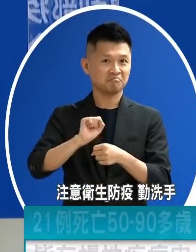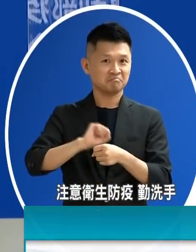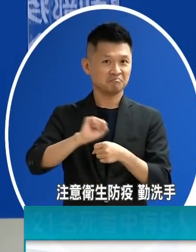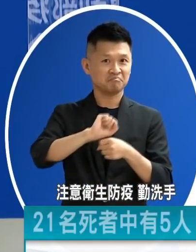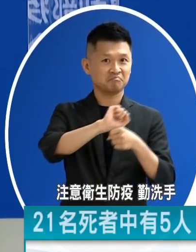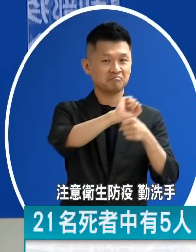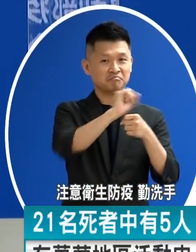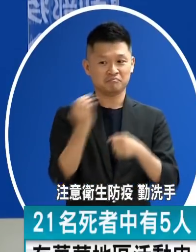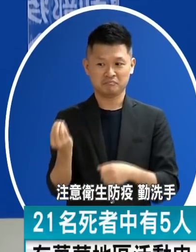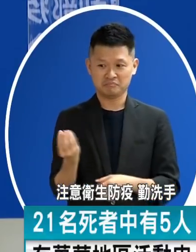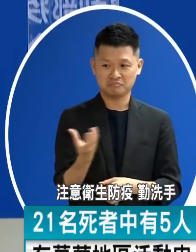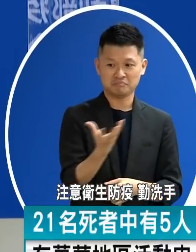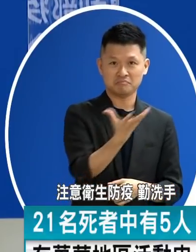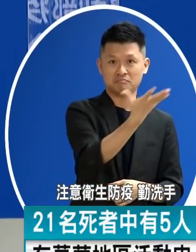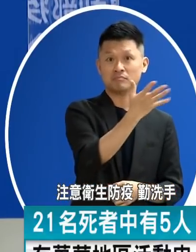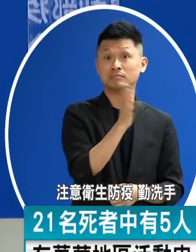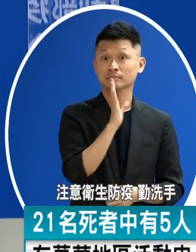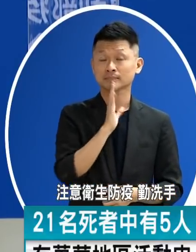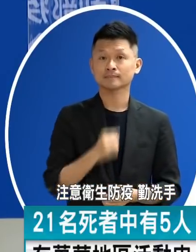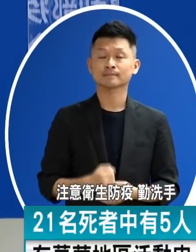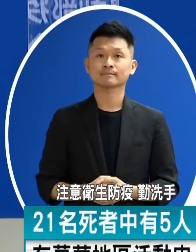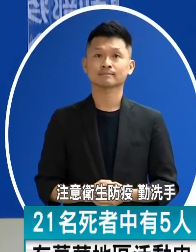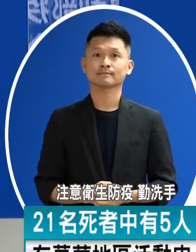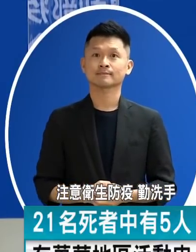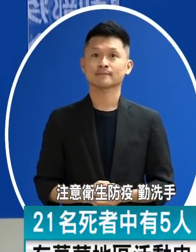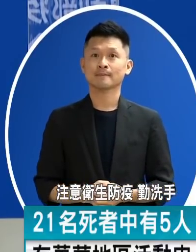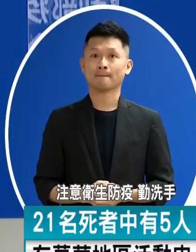一个我要先做说明。那以